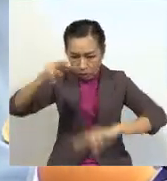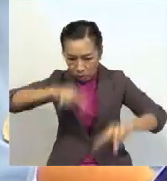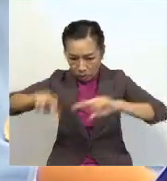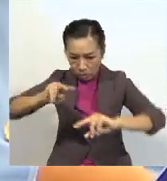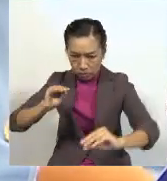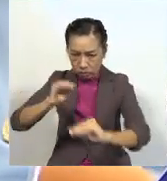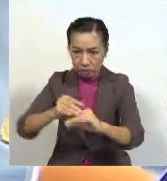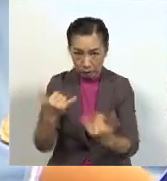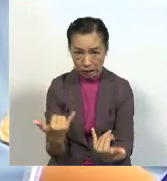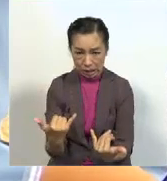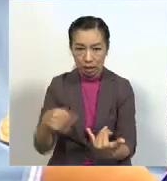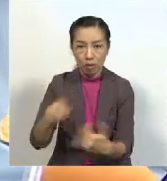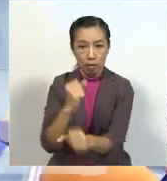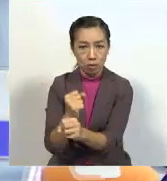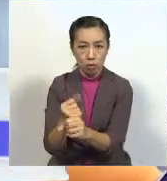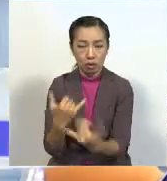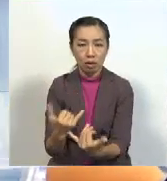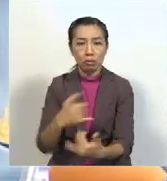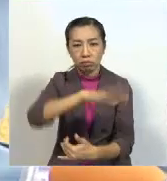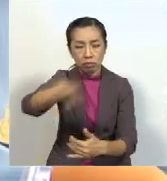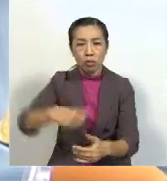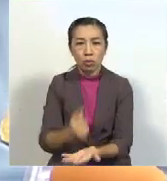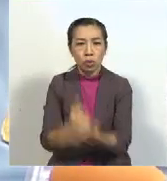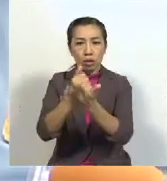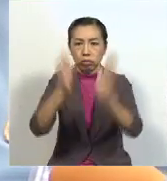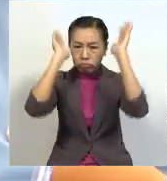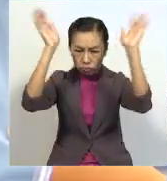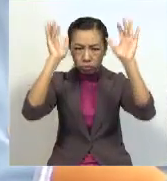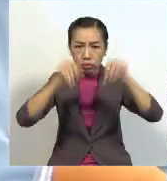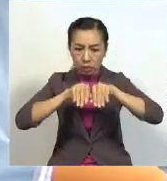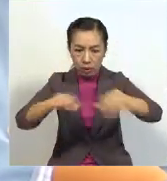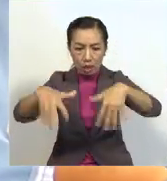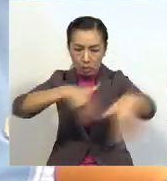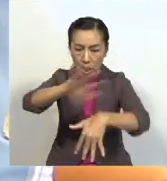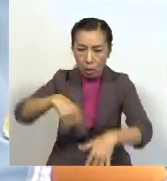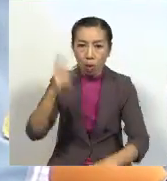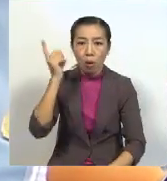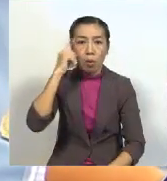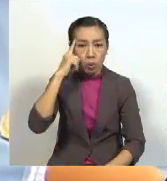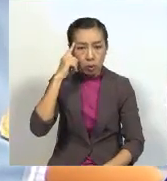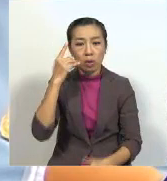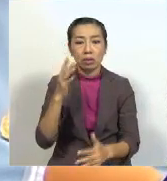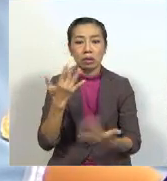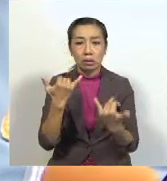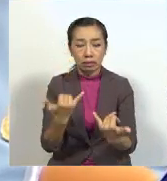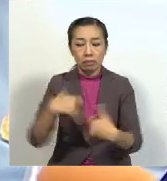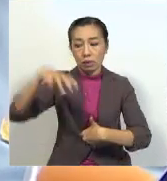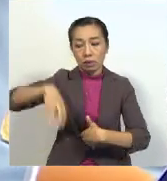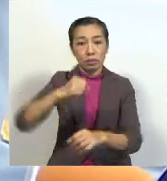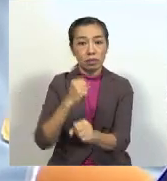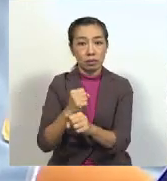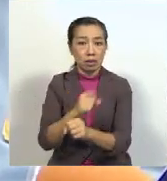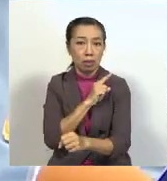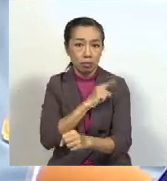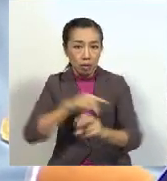ในขั้นนี้นะครับต้องช่วยกันรณรงค์อย่างกว้างขวางนะครับแล้วก็หน่วยงานที่จะต้องตรวจ